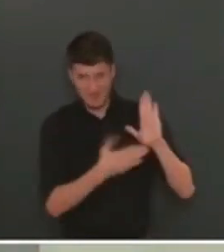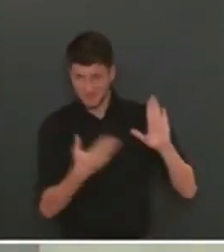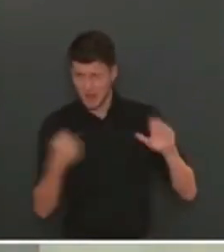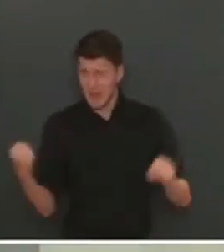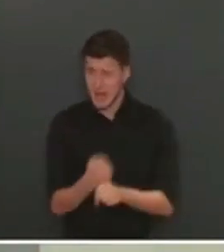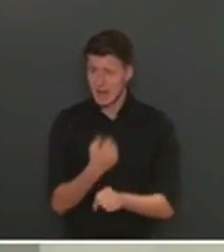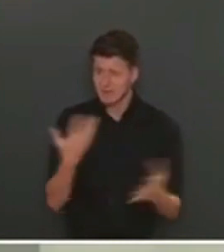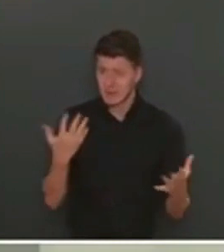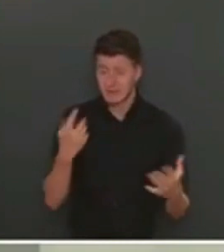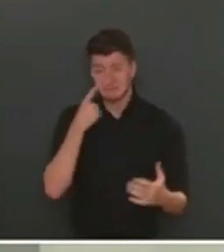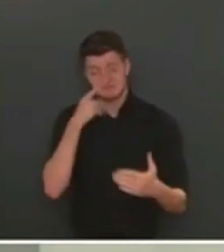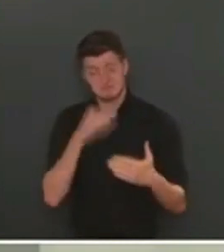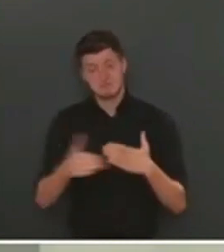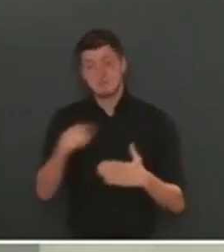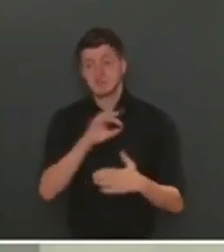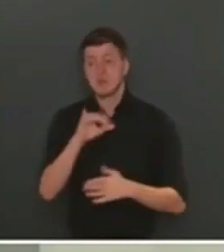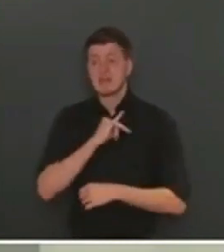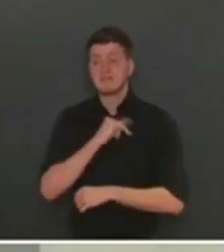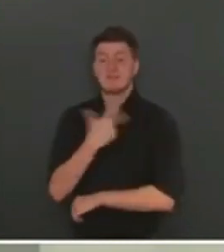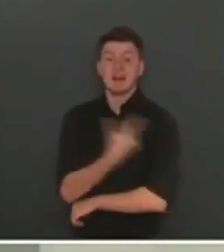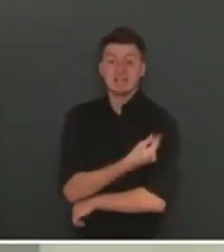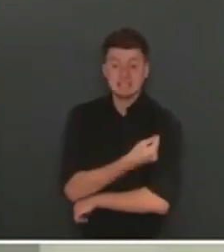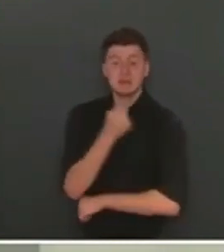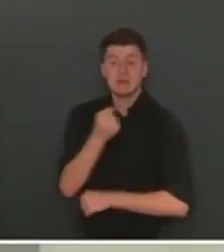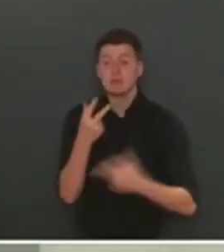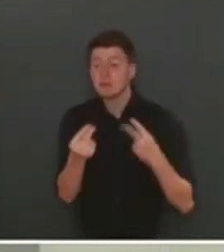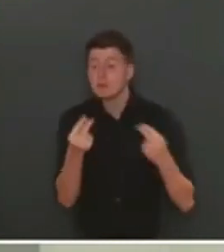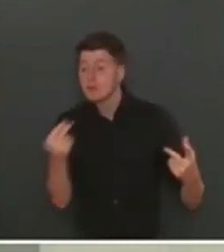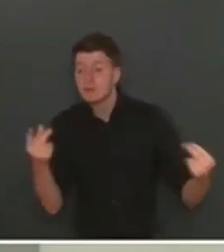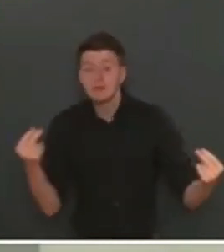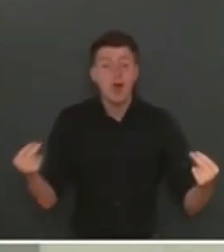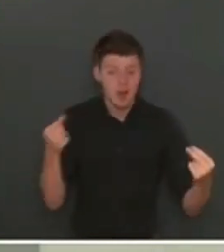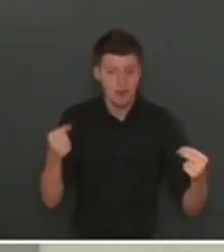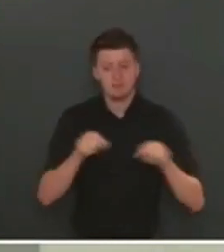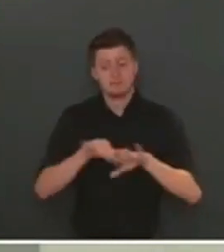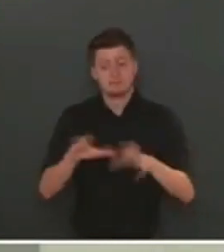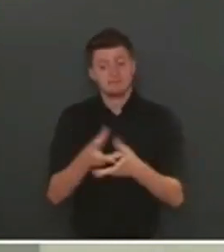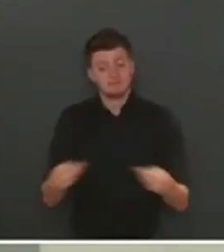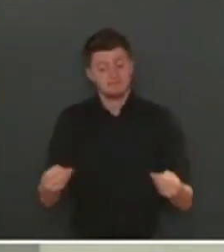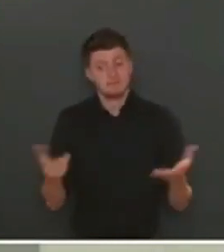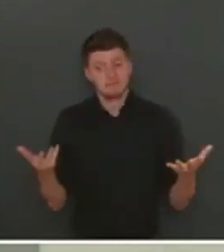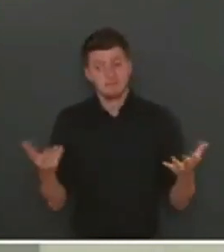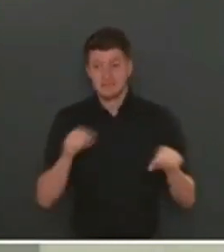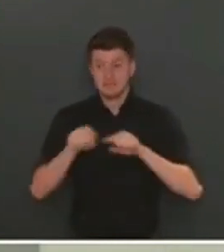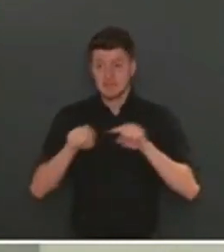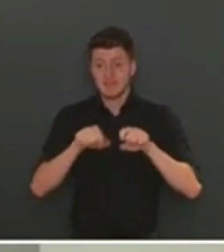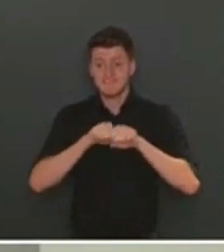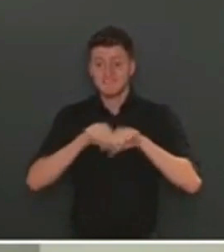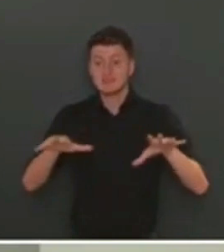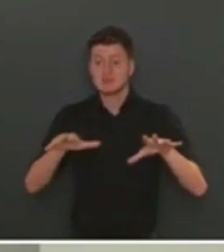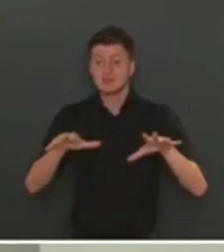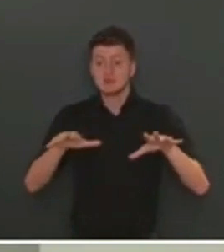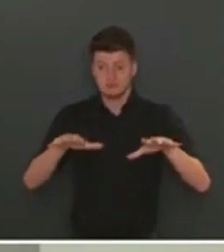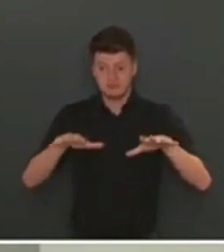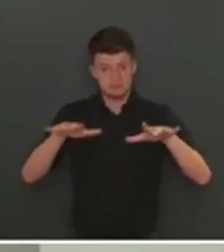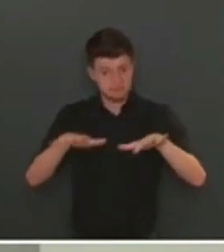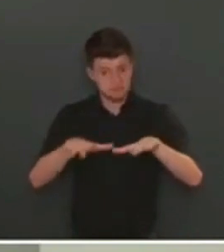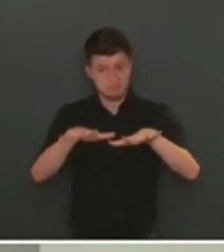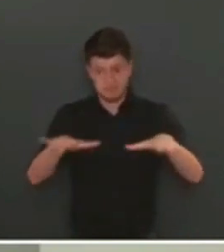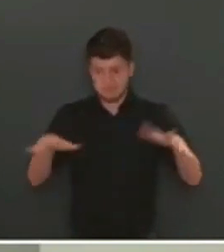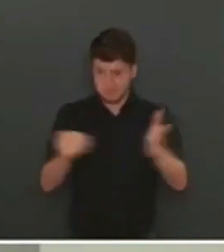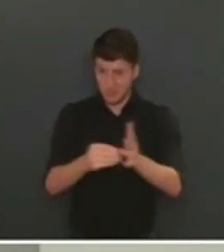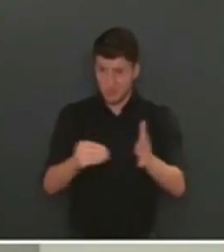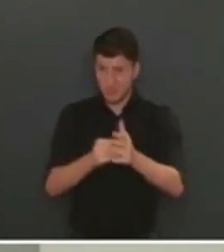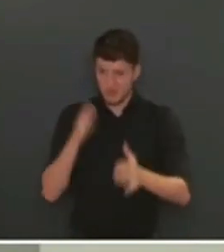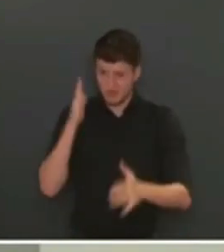أجلنا للمحادثة. لدينا البعض. والذي